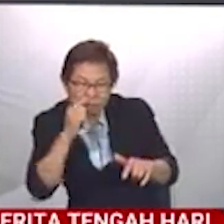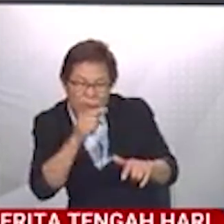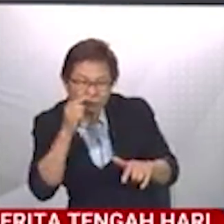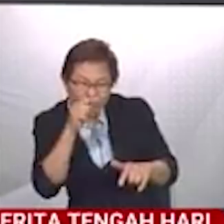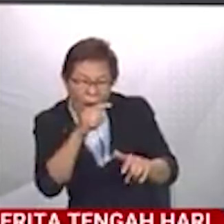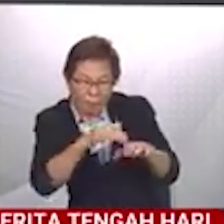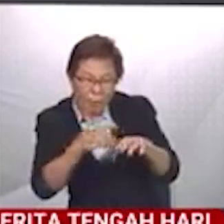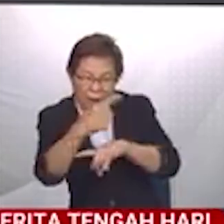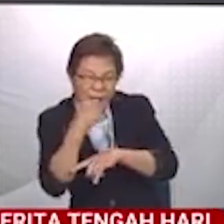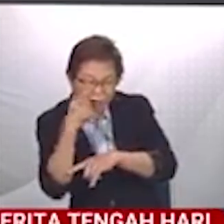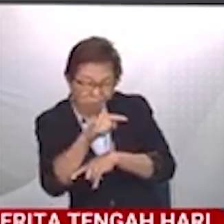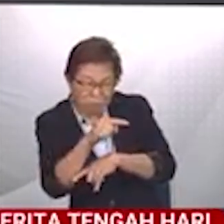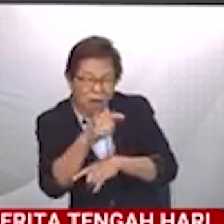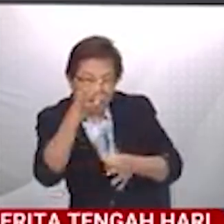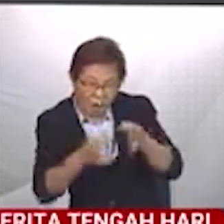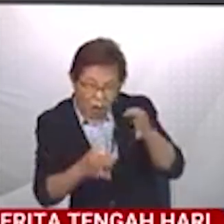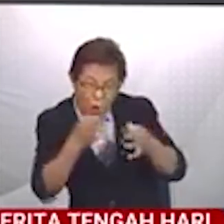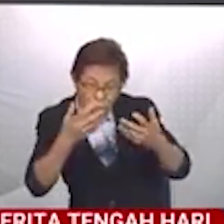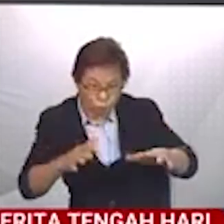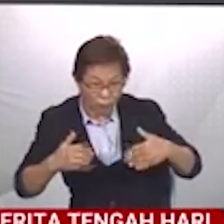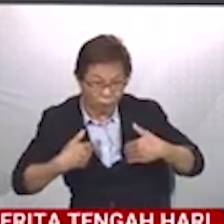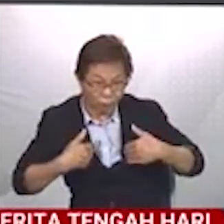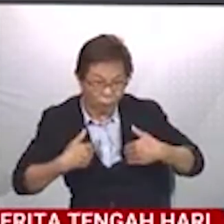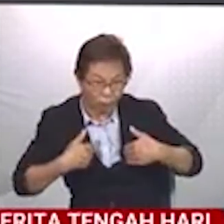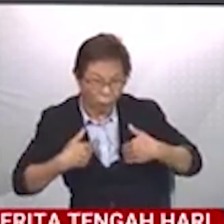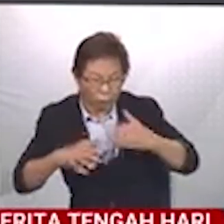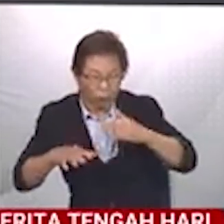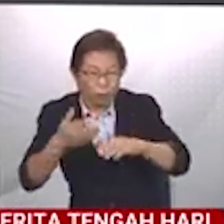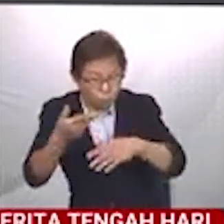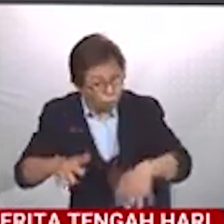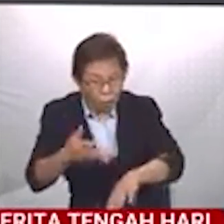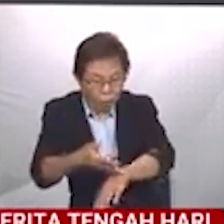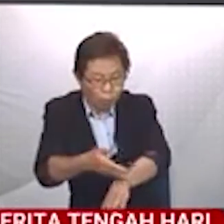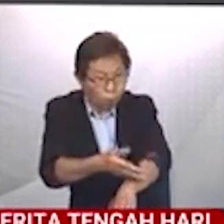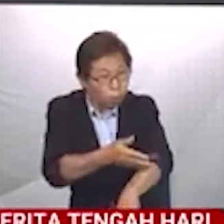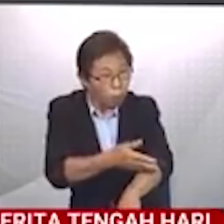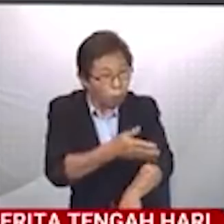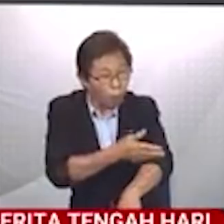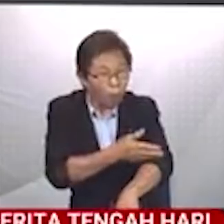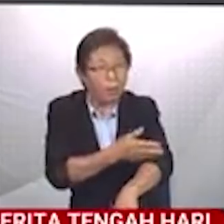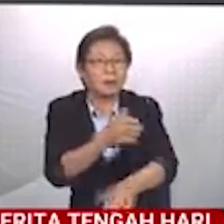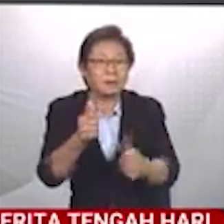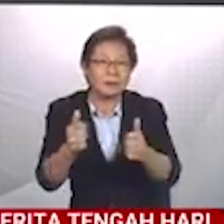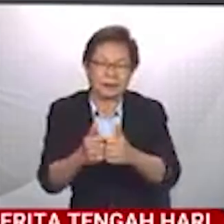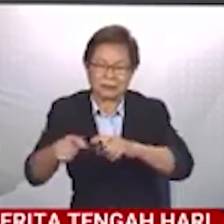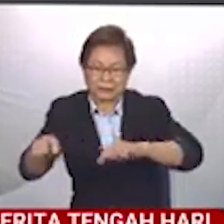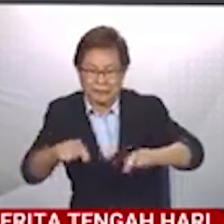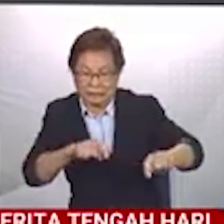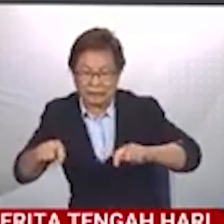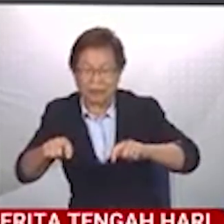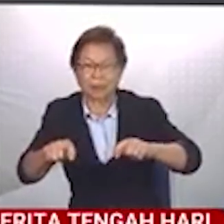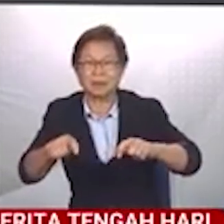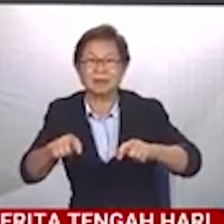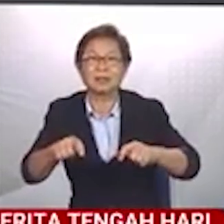lihat pada hari ini. Kalau sekiranya sudah ada penambahbaikan dengan tindakan-tindakan yang telah diambil oleh